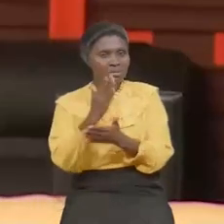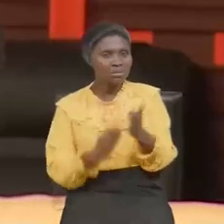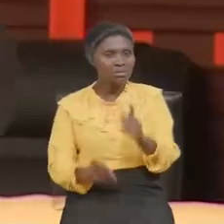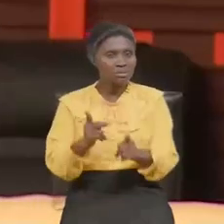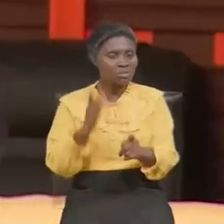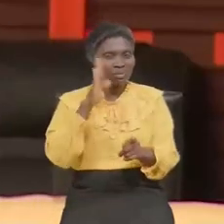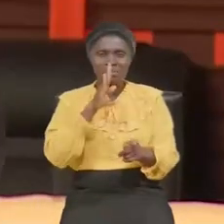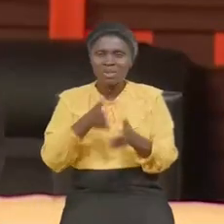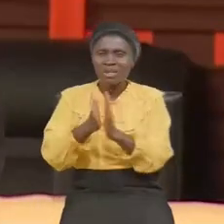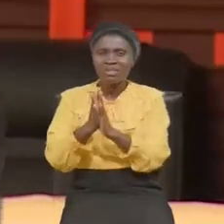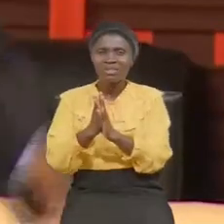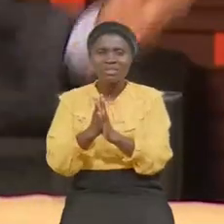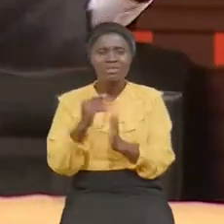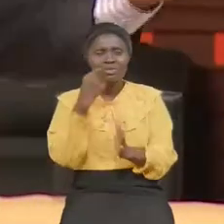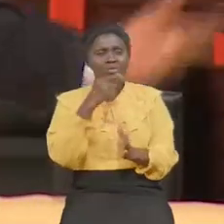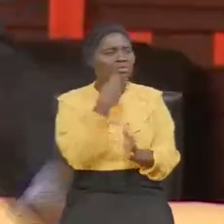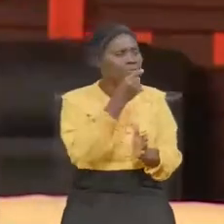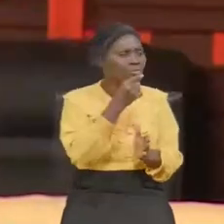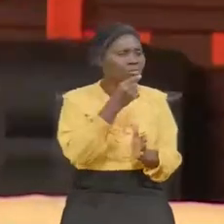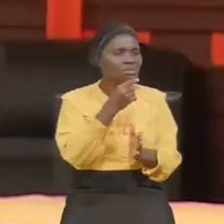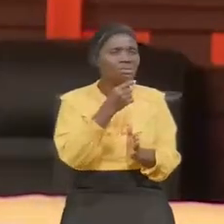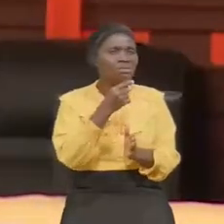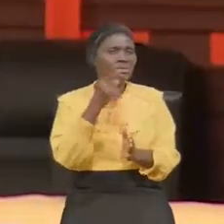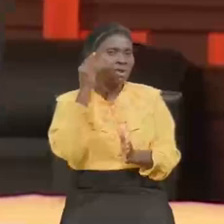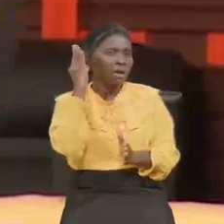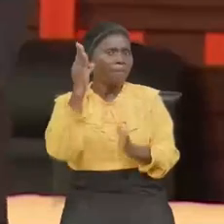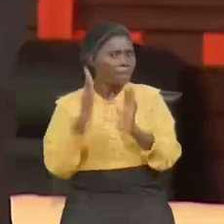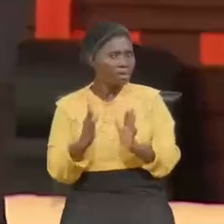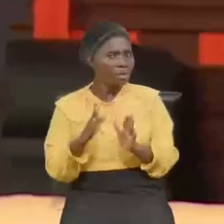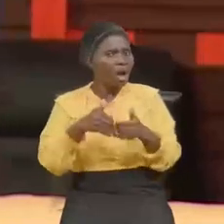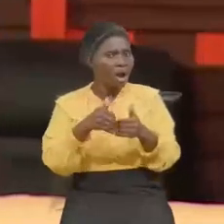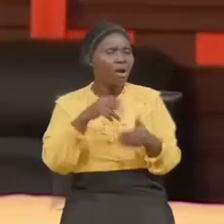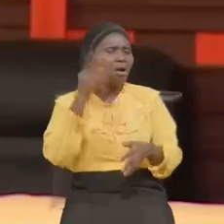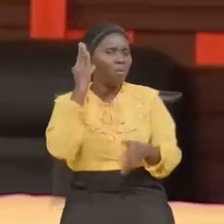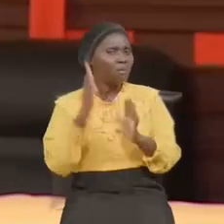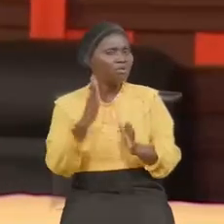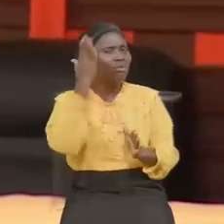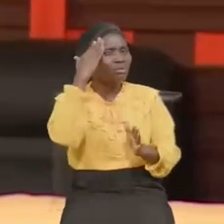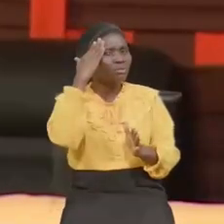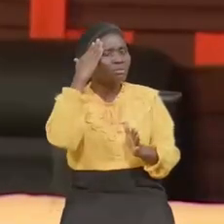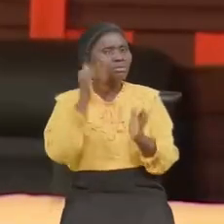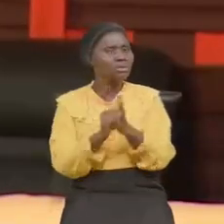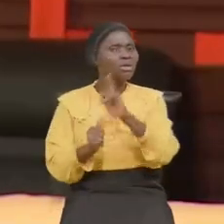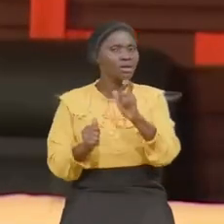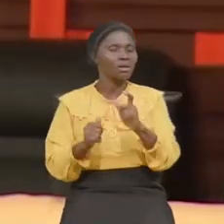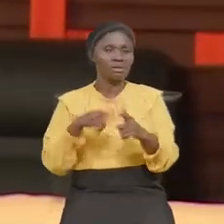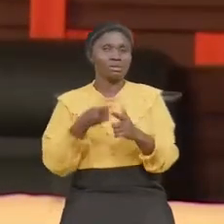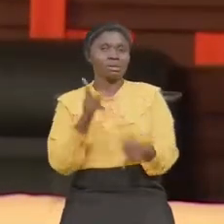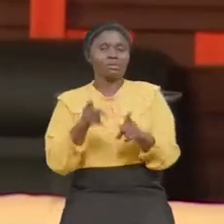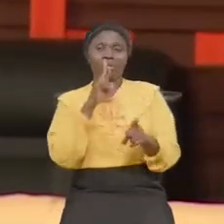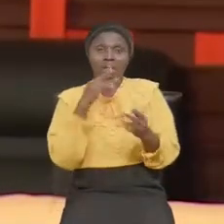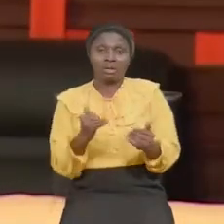dit au pasteur? Comment est-ce que le pasteur sait ça maintenant? Et les gens maintenant ont peur de venir même